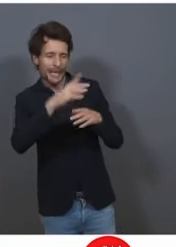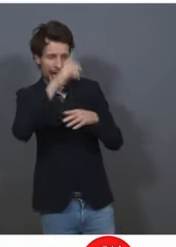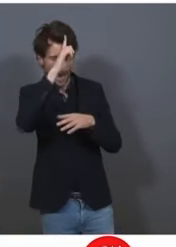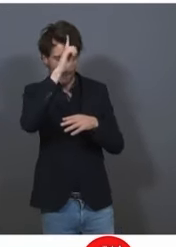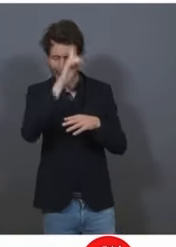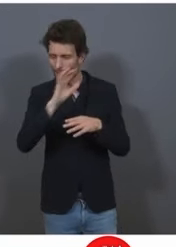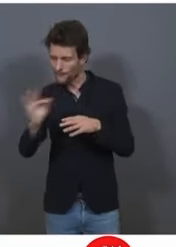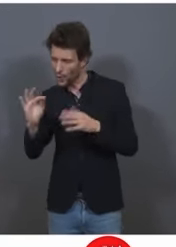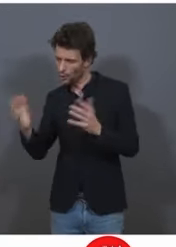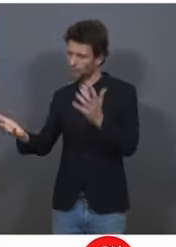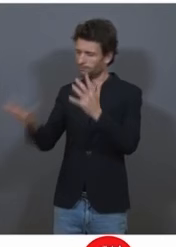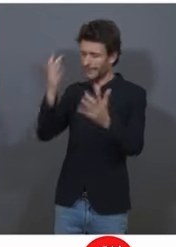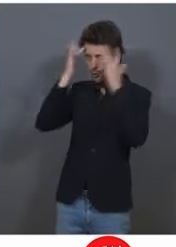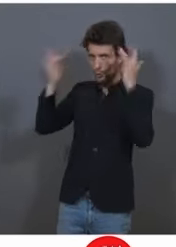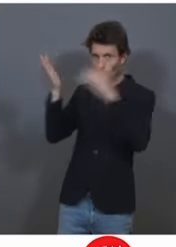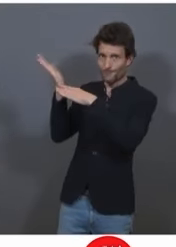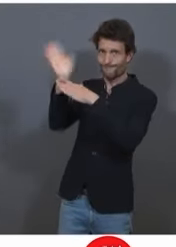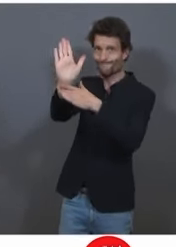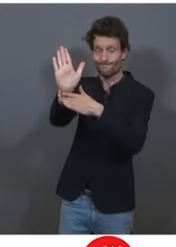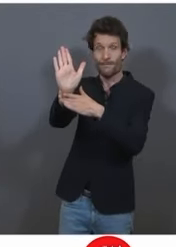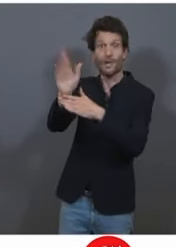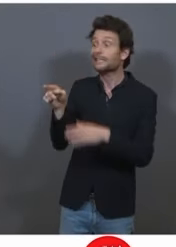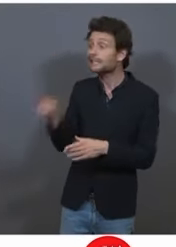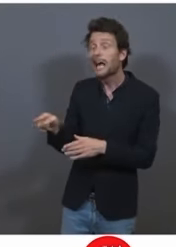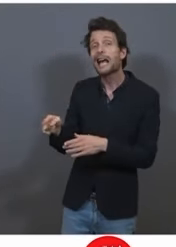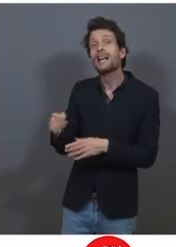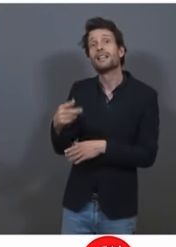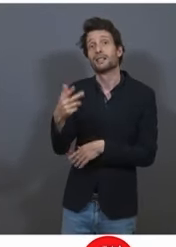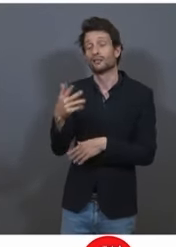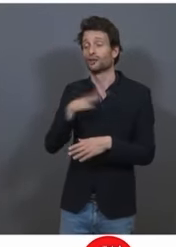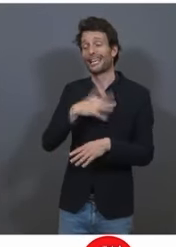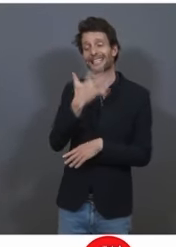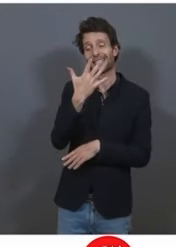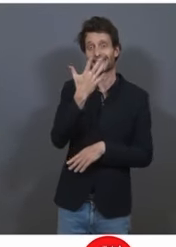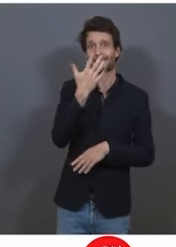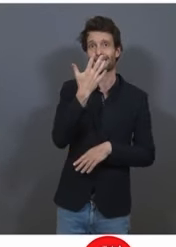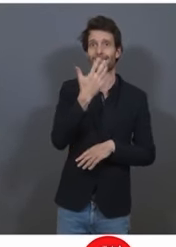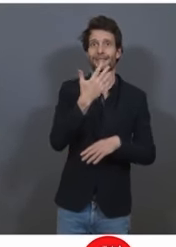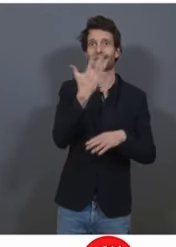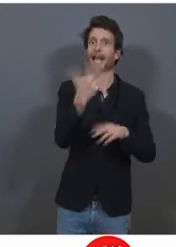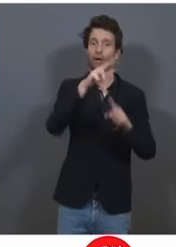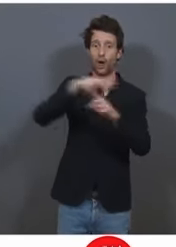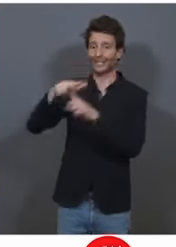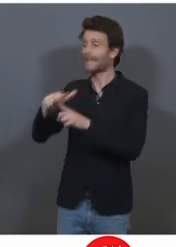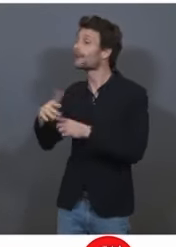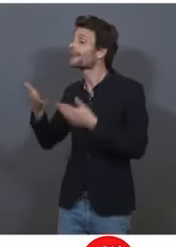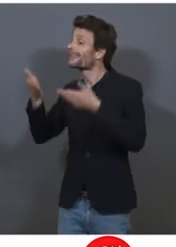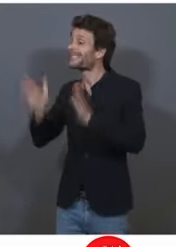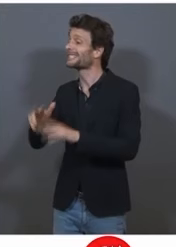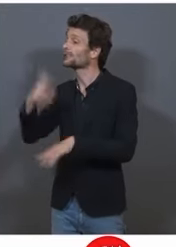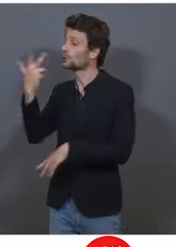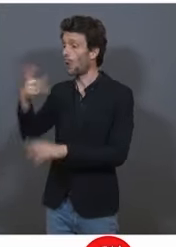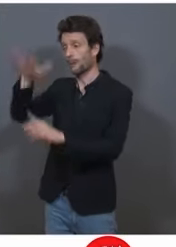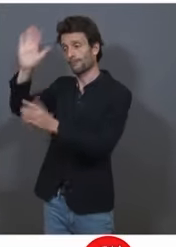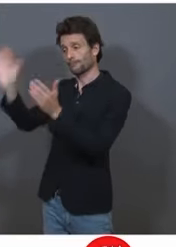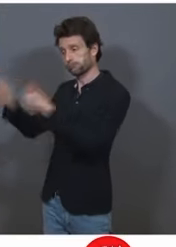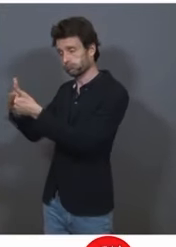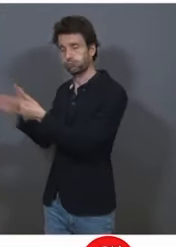la France, a décidé de fermer 3 de ses 5 antennes installées à Lille, Strasbourg et